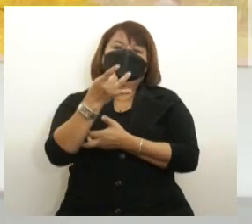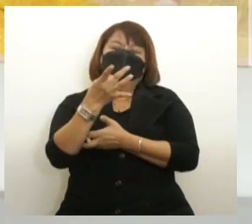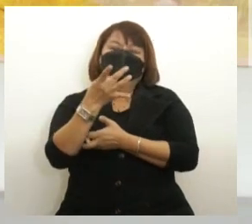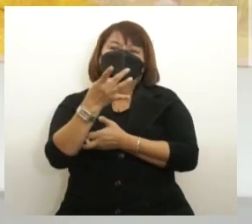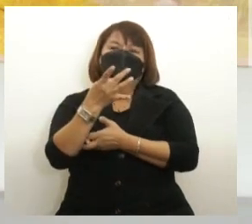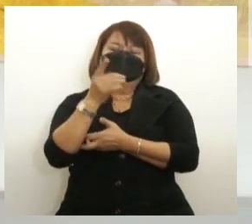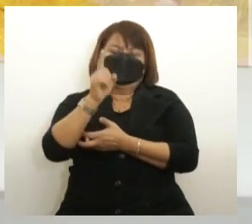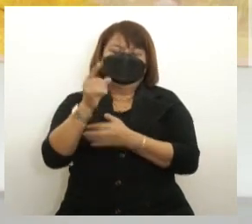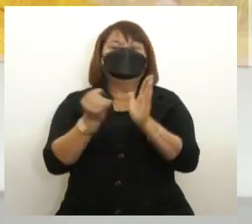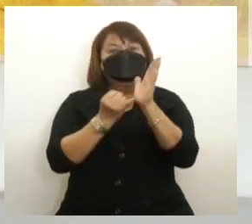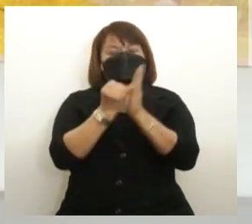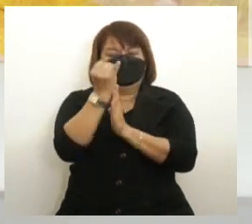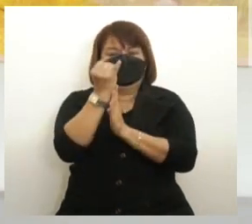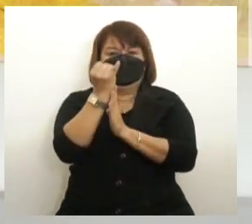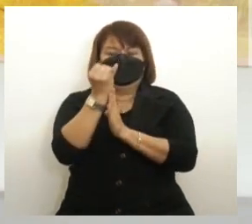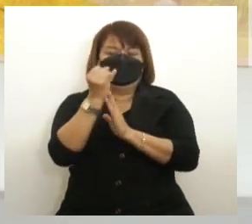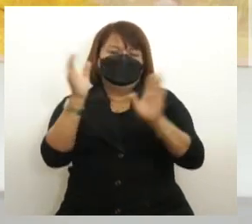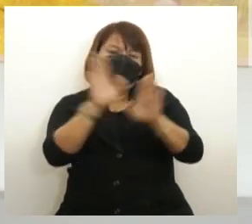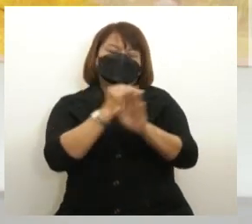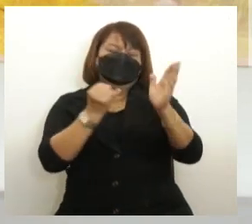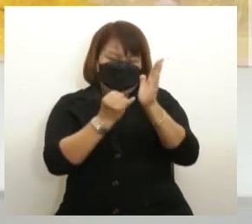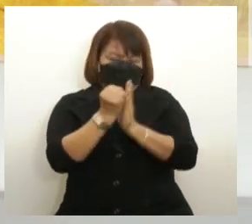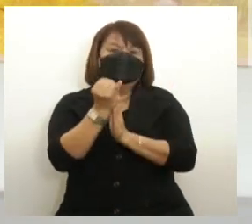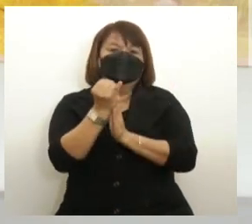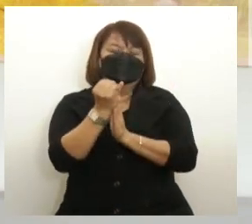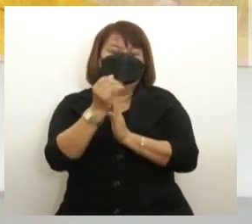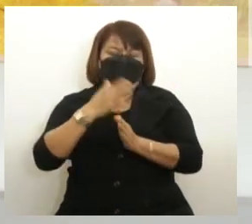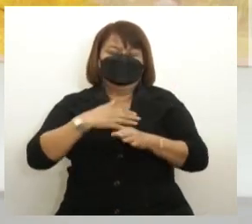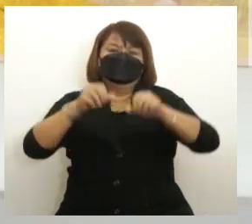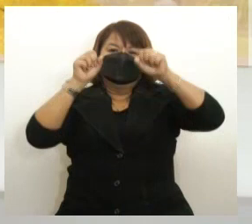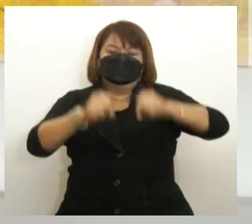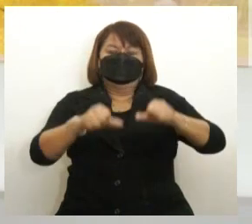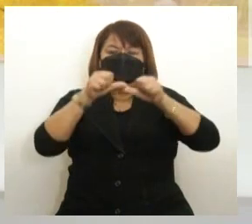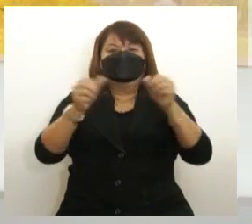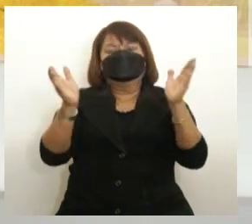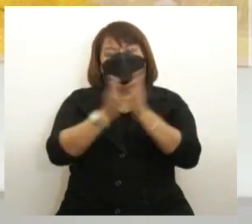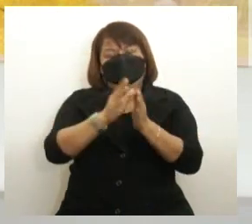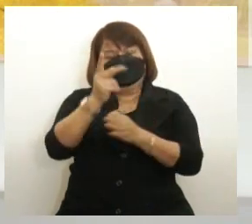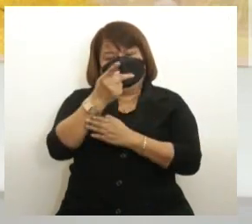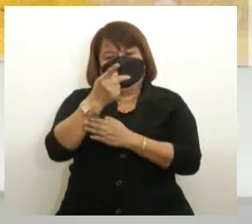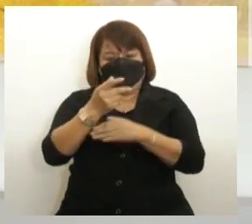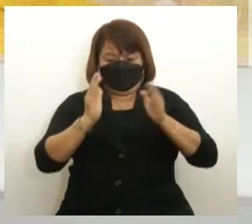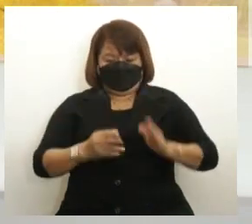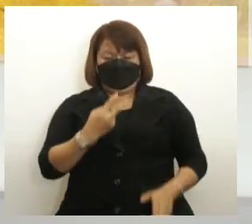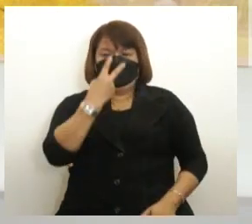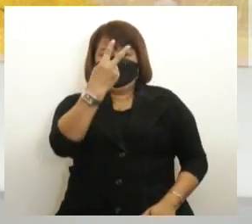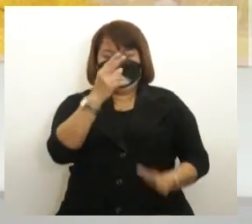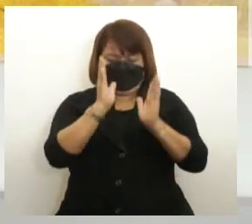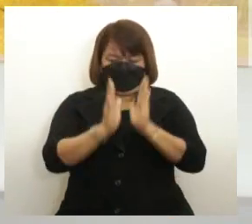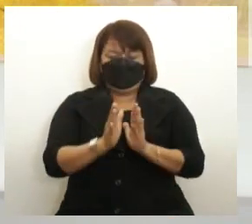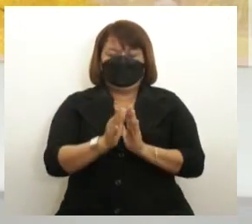ป็นความถูกต้องไม่ถูกต้องหากเราสามารถอยู่ร่วมกันวันนี้คนตั้งแต่2คนขึ้นไปถ้ามาอยู่ร่วม